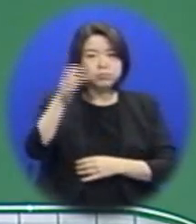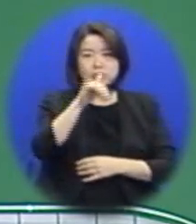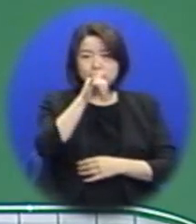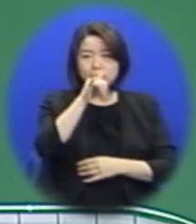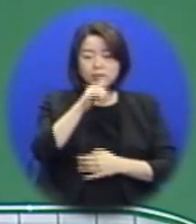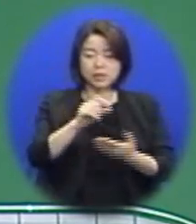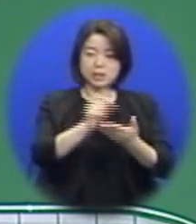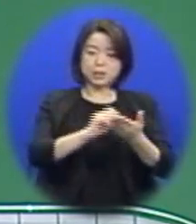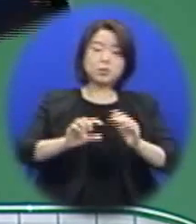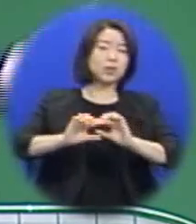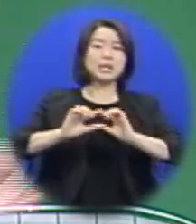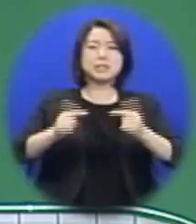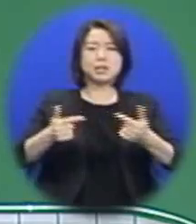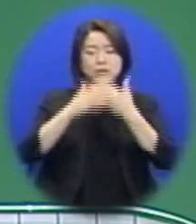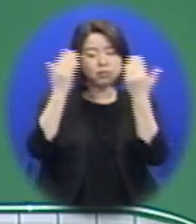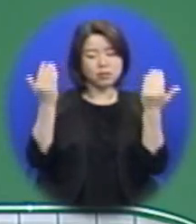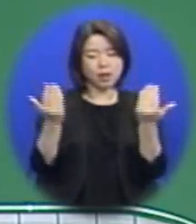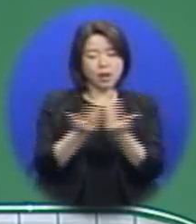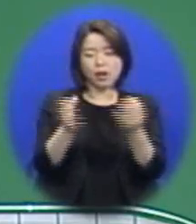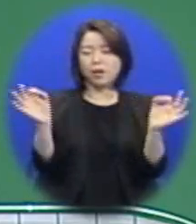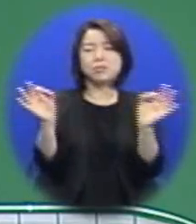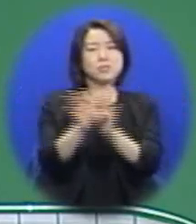기록하지 않았던 것들은 다 없어졌어.